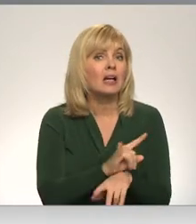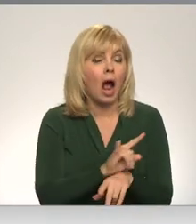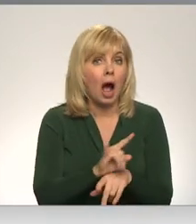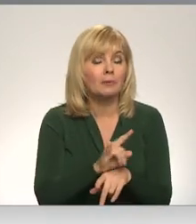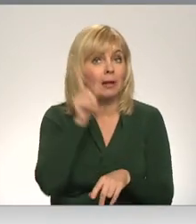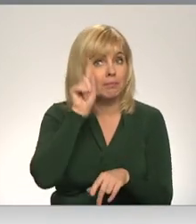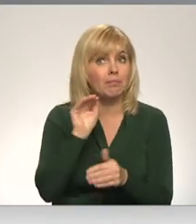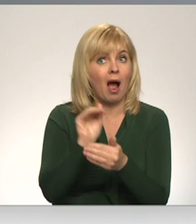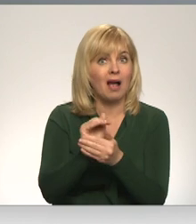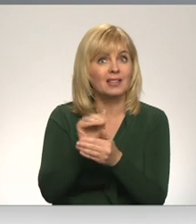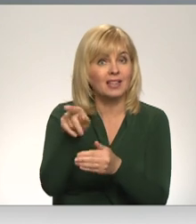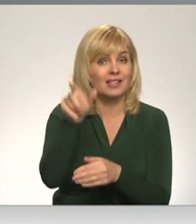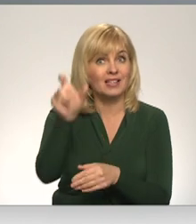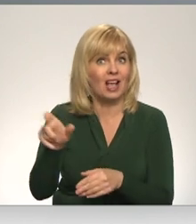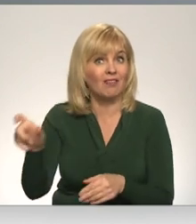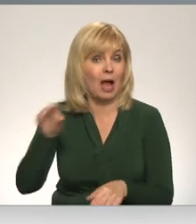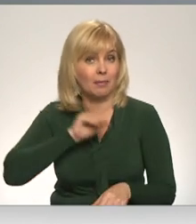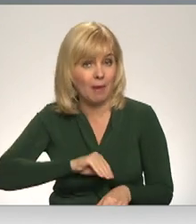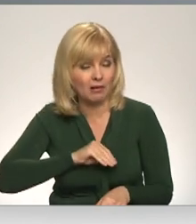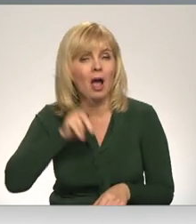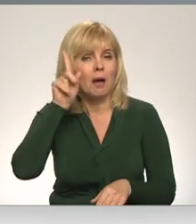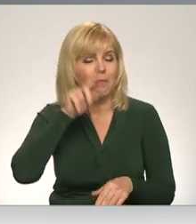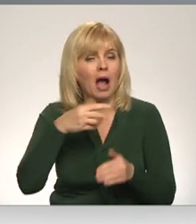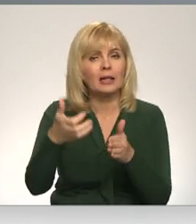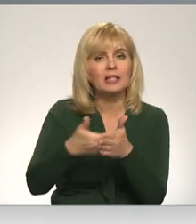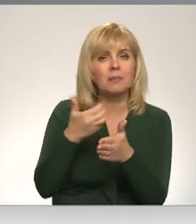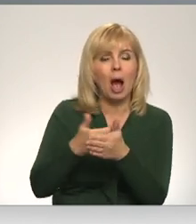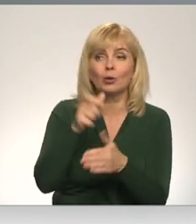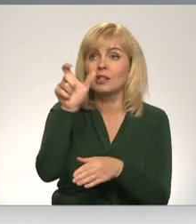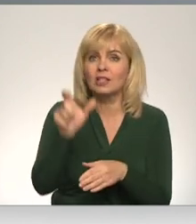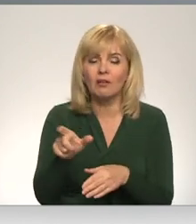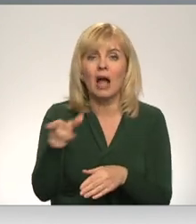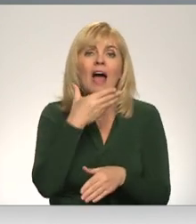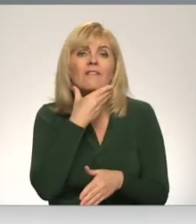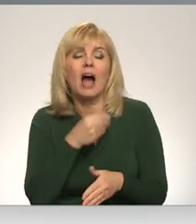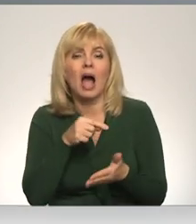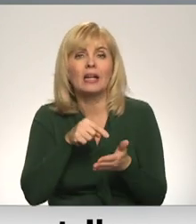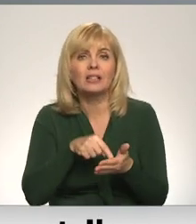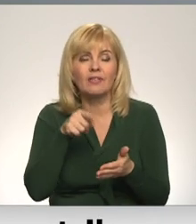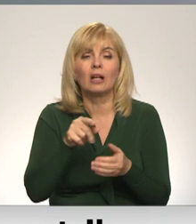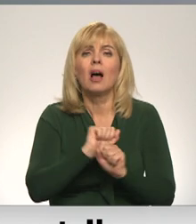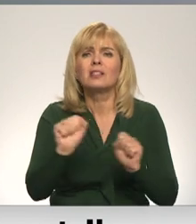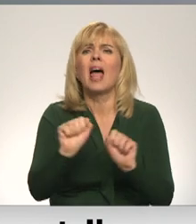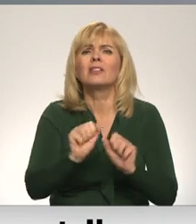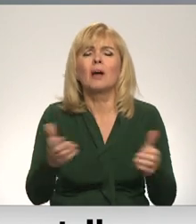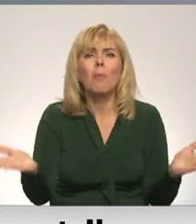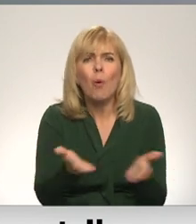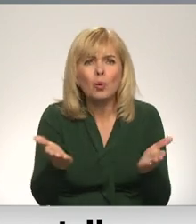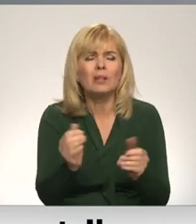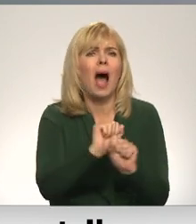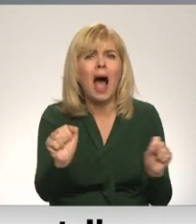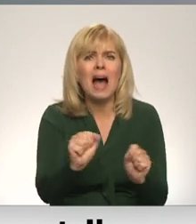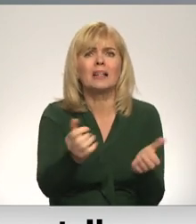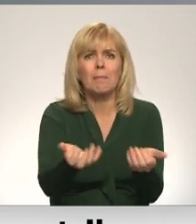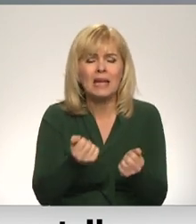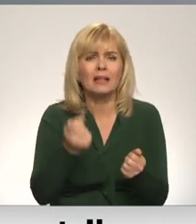pārzina cilvēku psiholoģiju, māka izmantot cilvēku vājās vietas, steidzina un mudina pieņemt